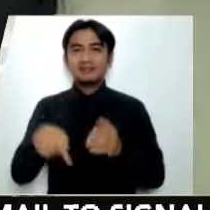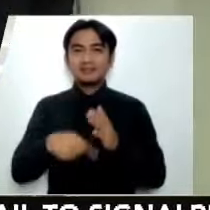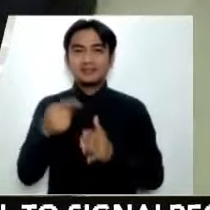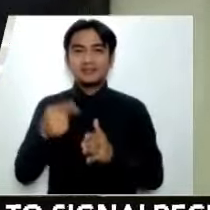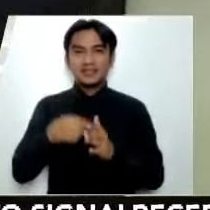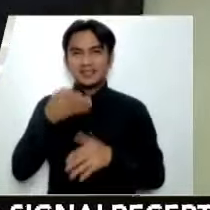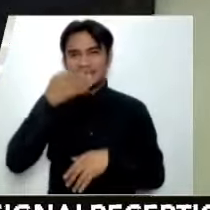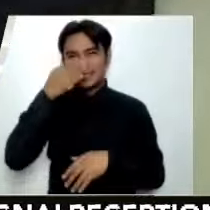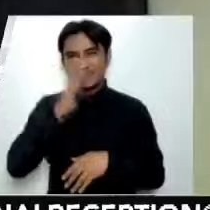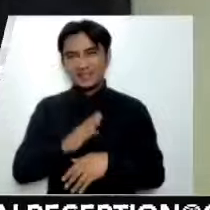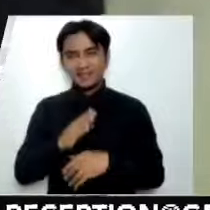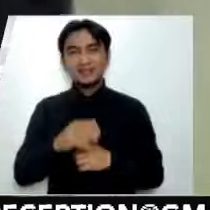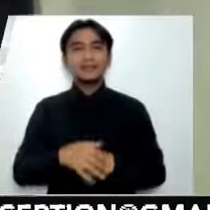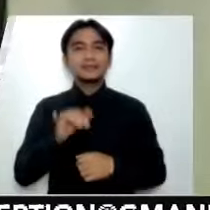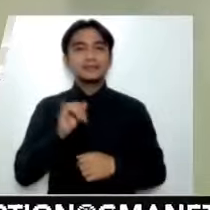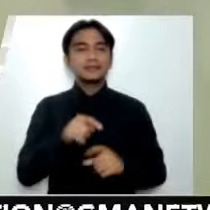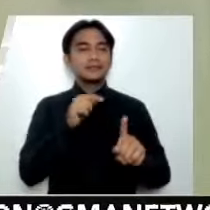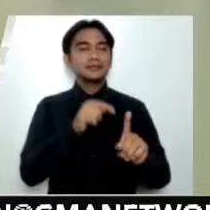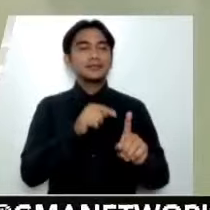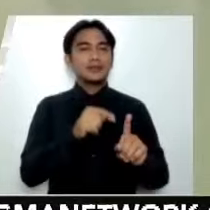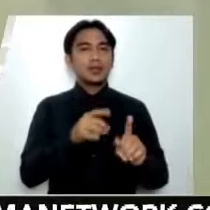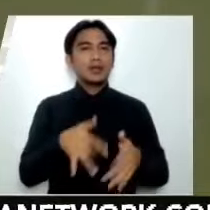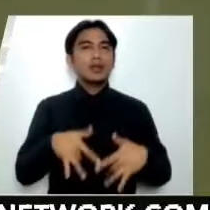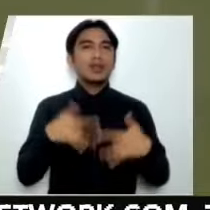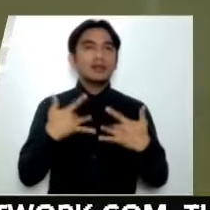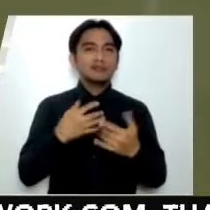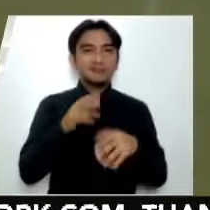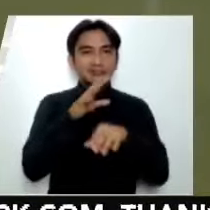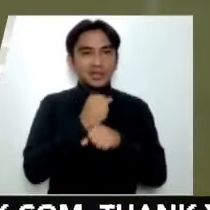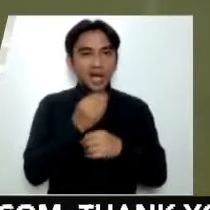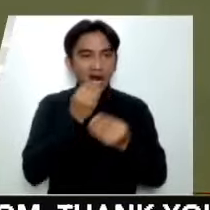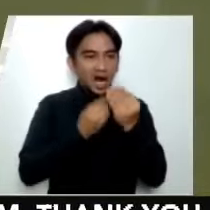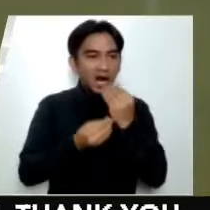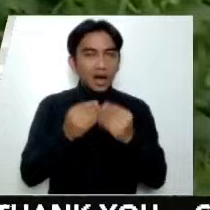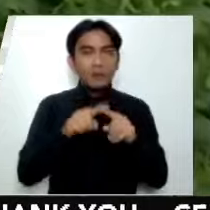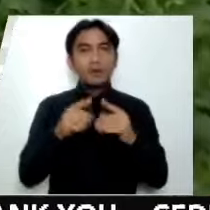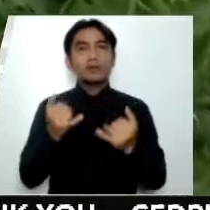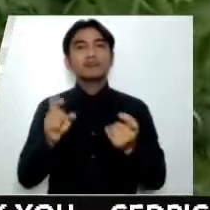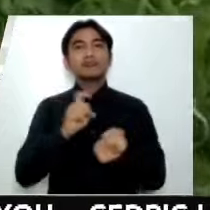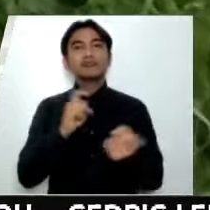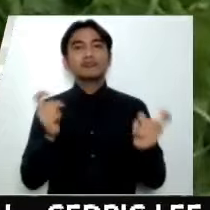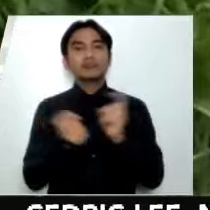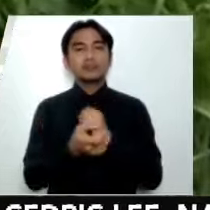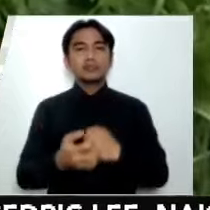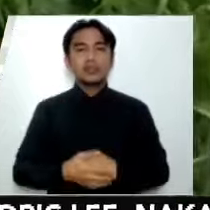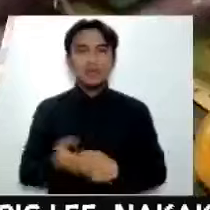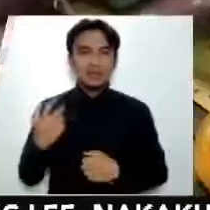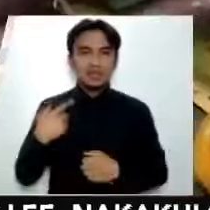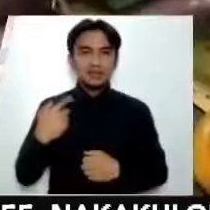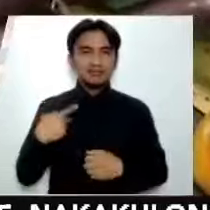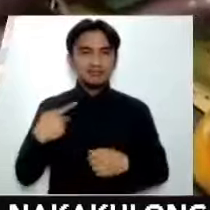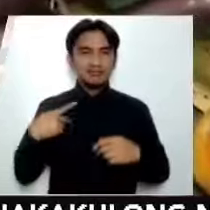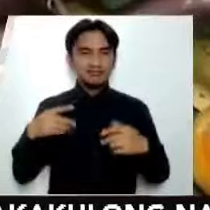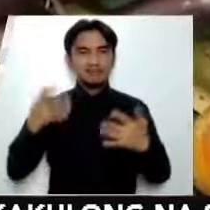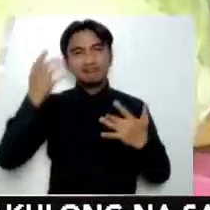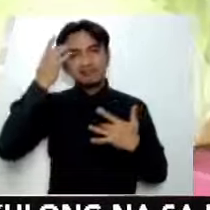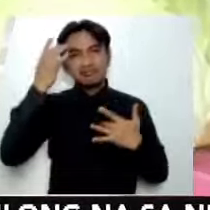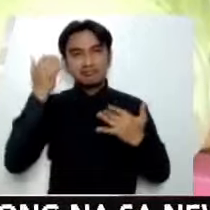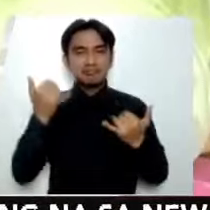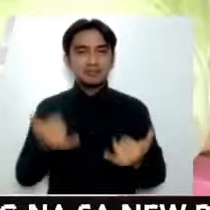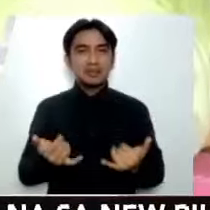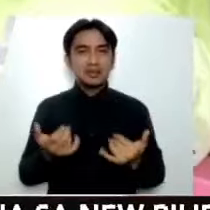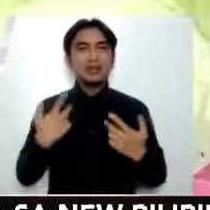Melody noon. Pero hindi na ngayon. Nagkaroon ako ng gastroenteritis. Gusto ko na lang na focus na lang talaga sa pagkain na